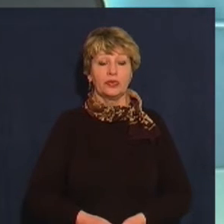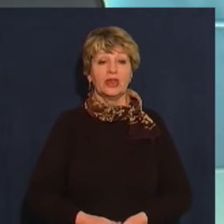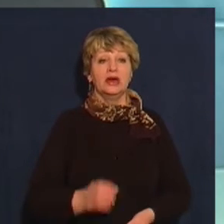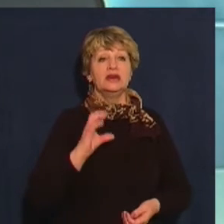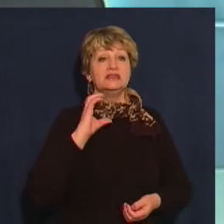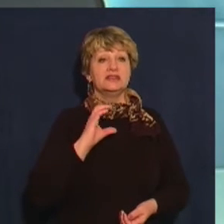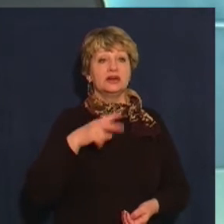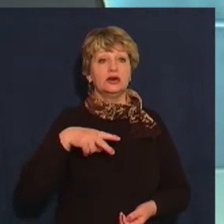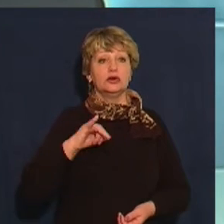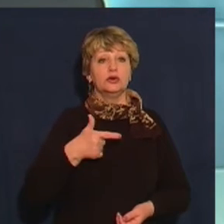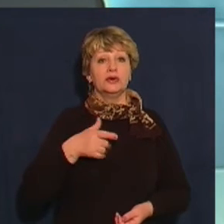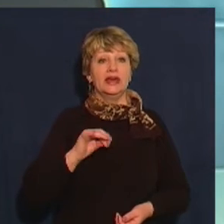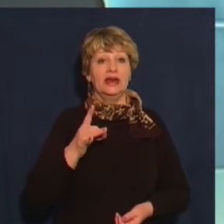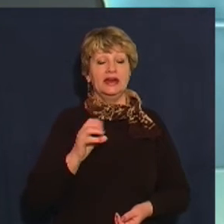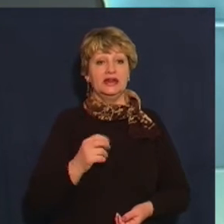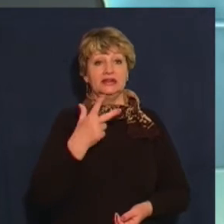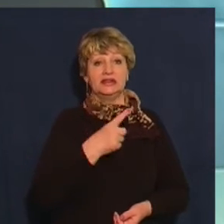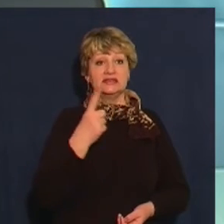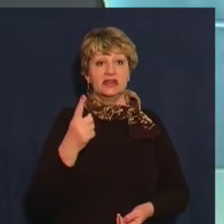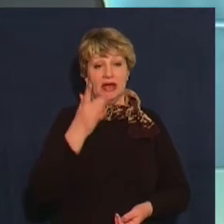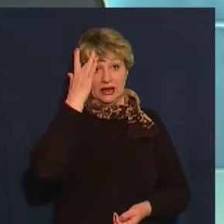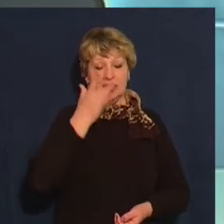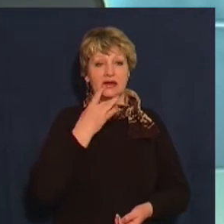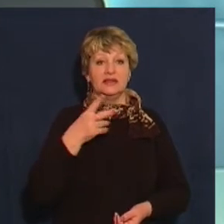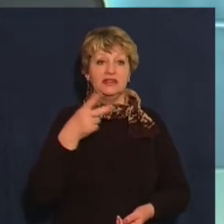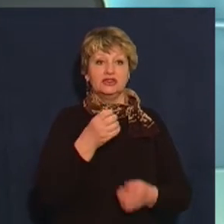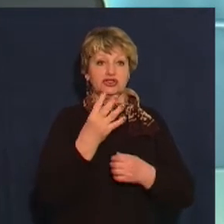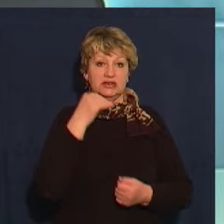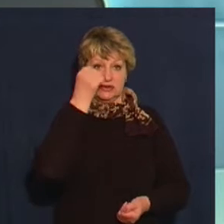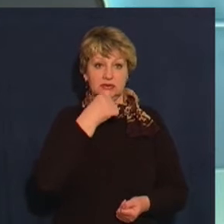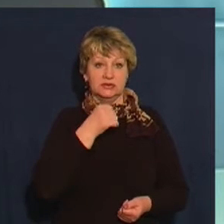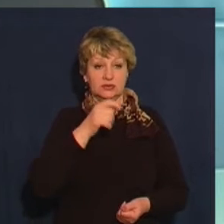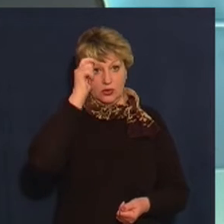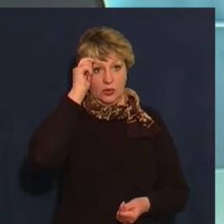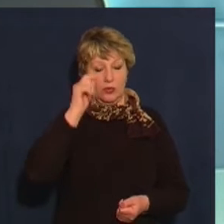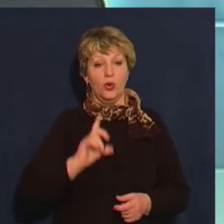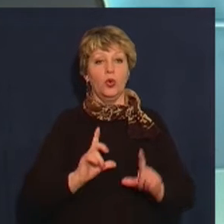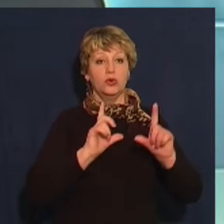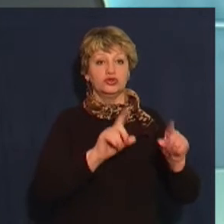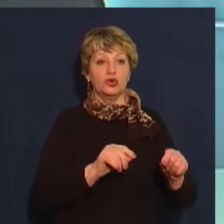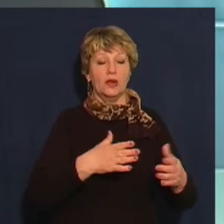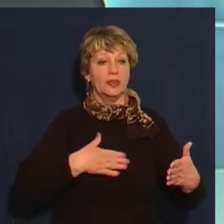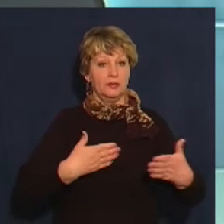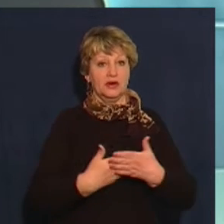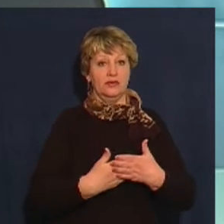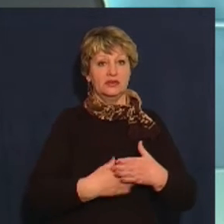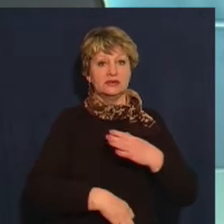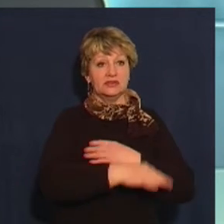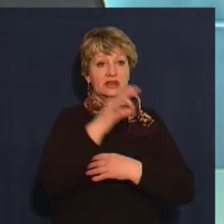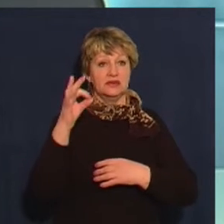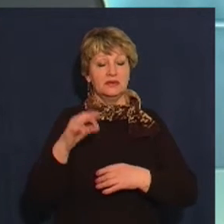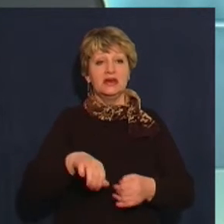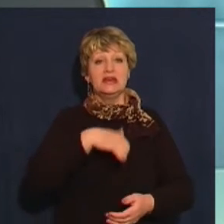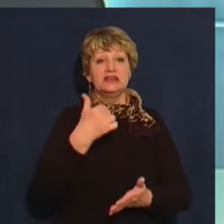Сергію Лугері, 31, влітку 2014-го чоловік відправився добровольцем на схід. Старший сержант